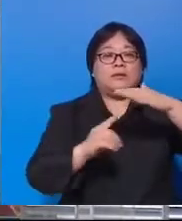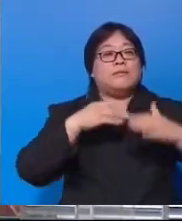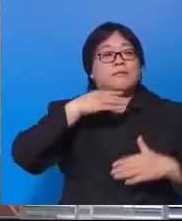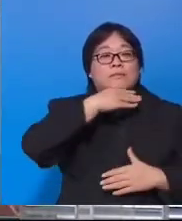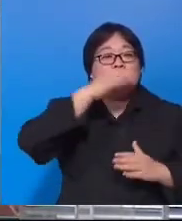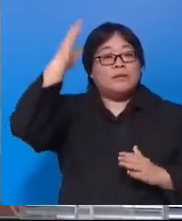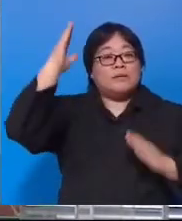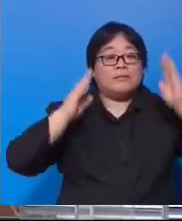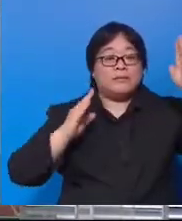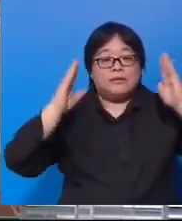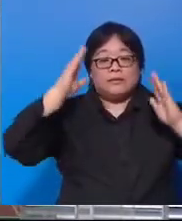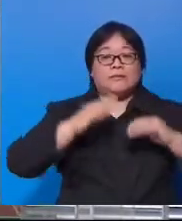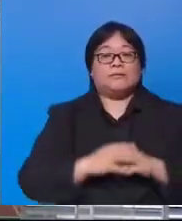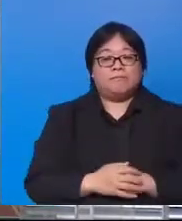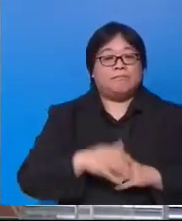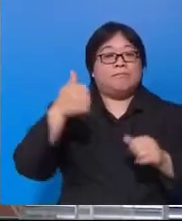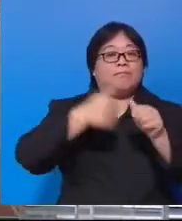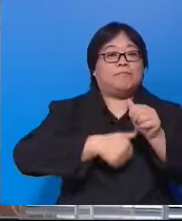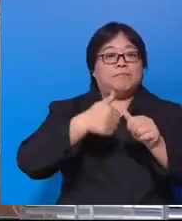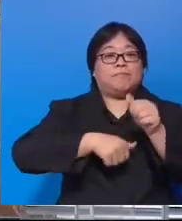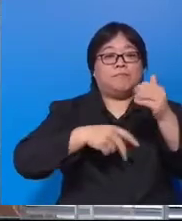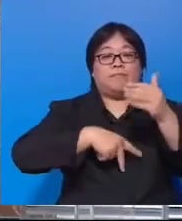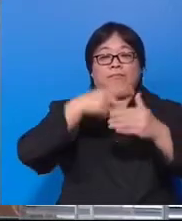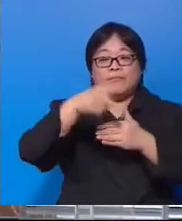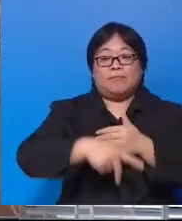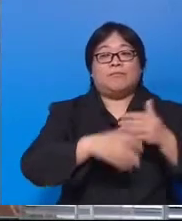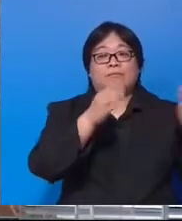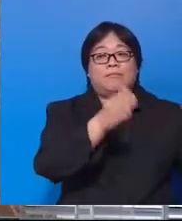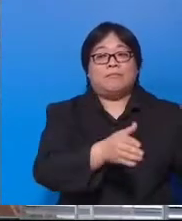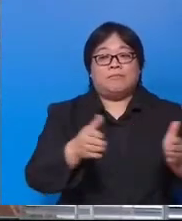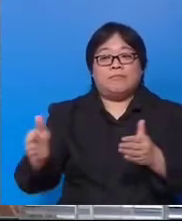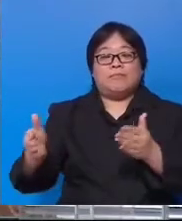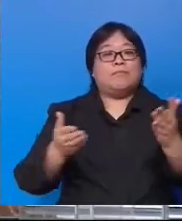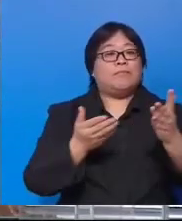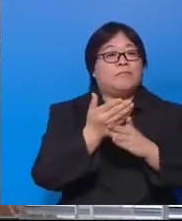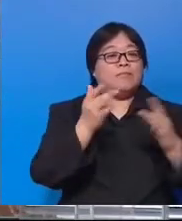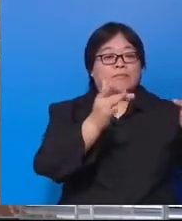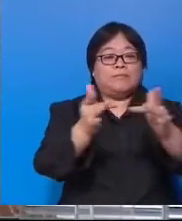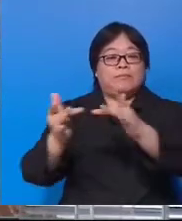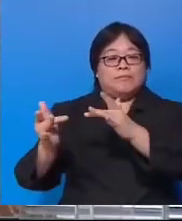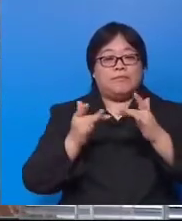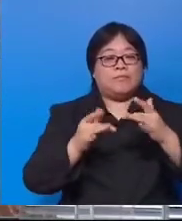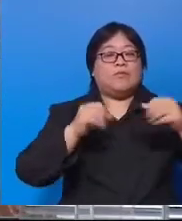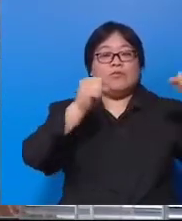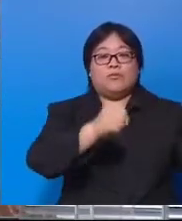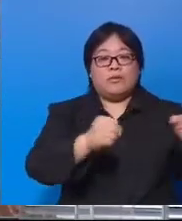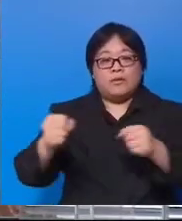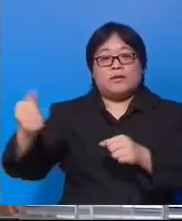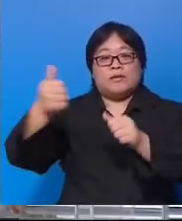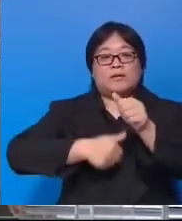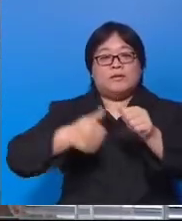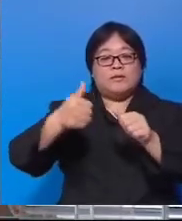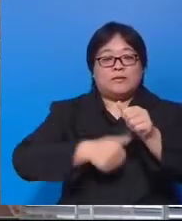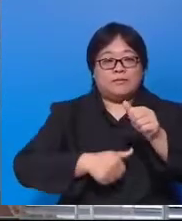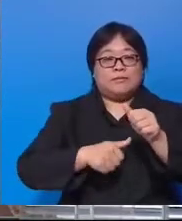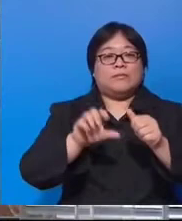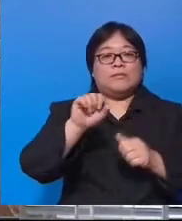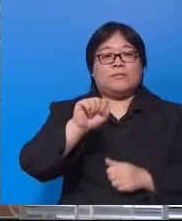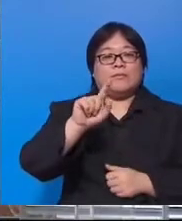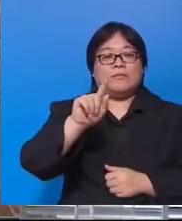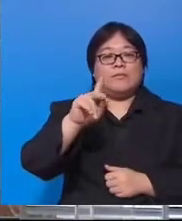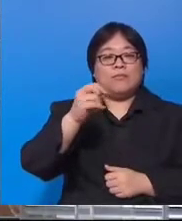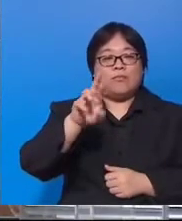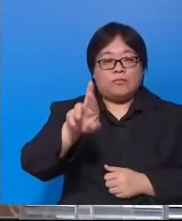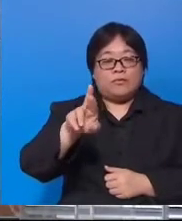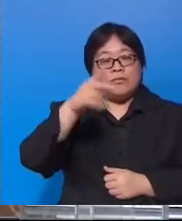Malaysia. Setiap program yang dirancang adalah menerusi jaringan kerjasama strategik setiap pemegang taruh